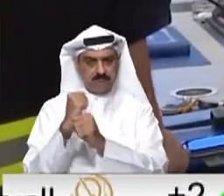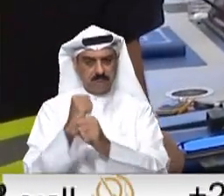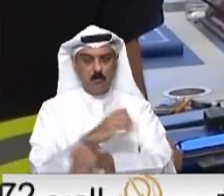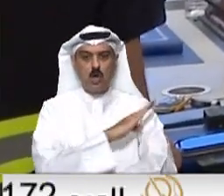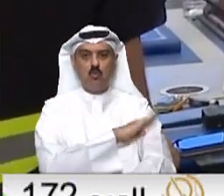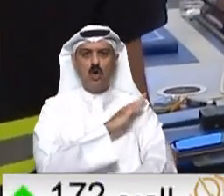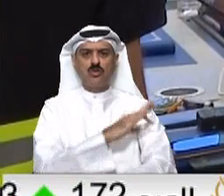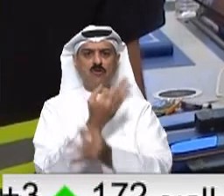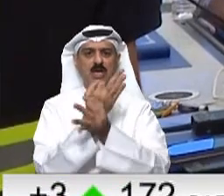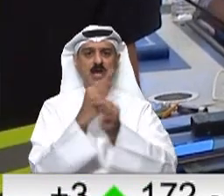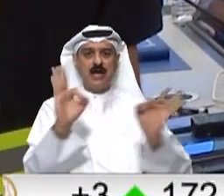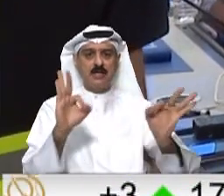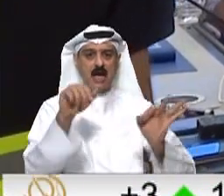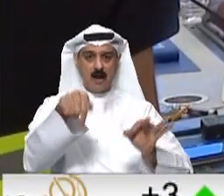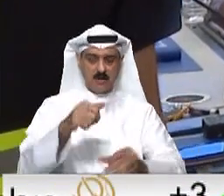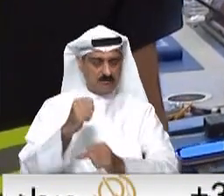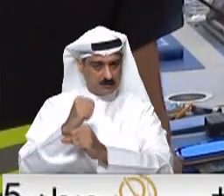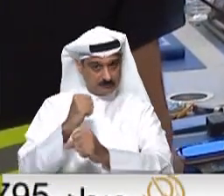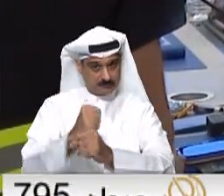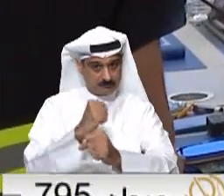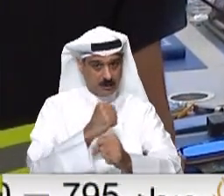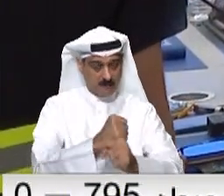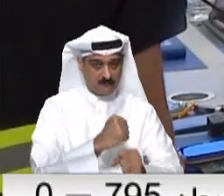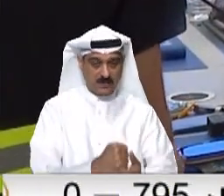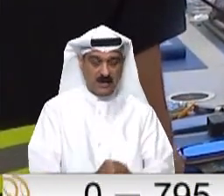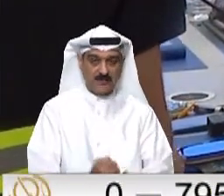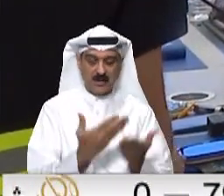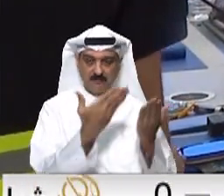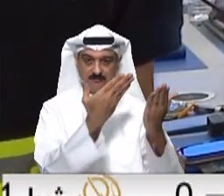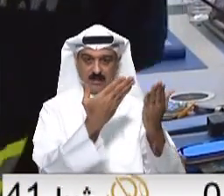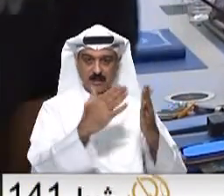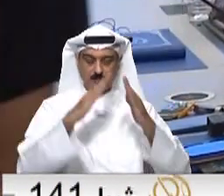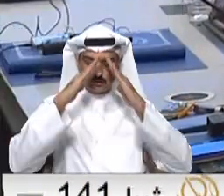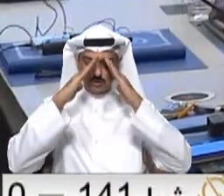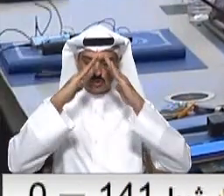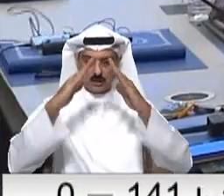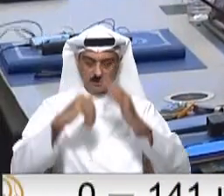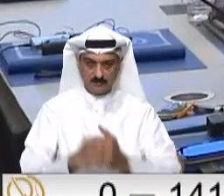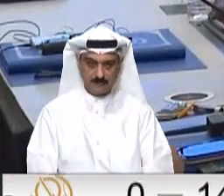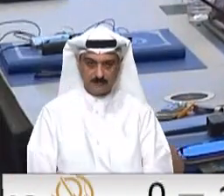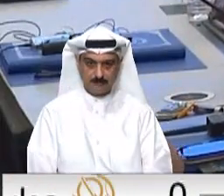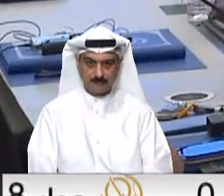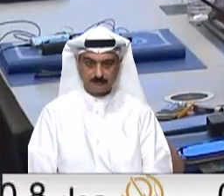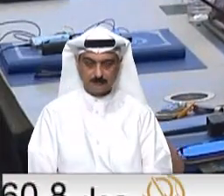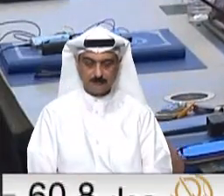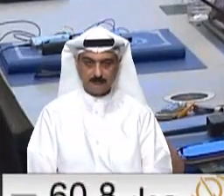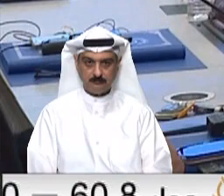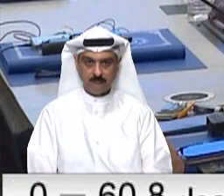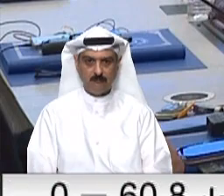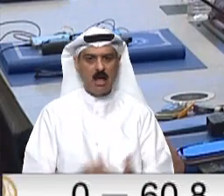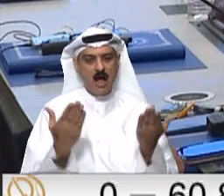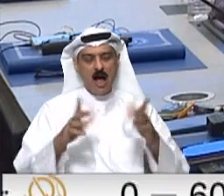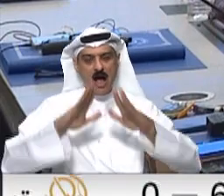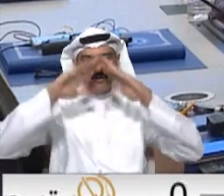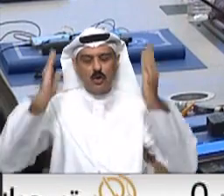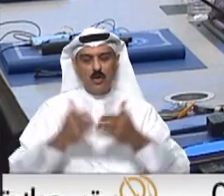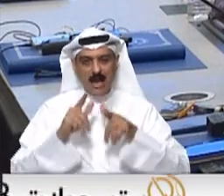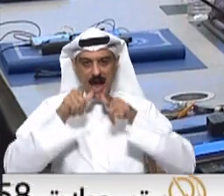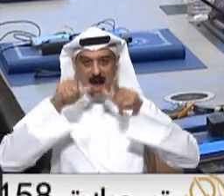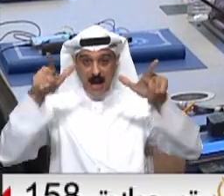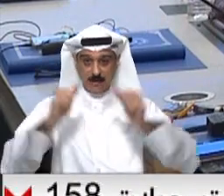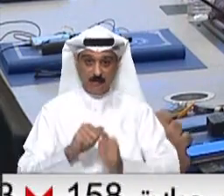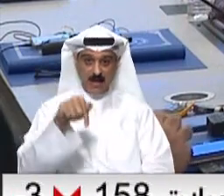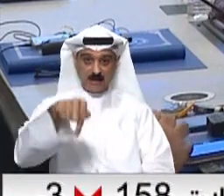بذلت من أجل مواكبة الحالة المطرية في دولة الكويت. نعم فاطمة، هذا كل ما لدينا من